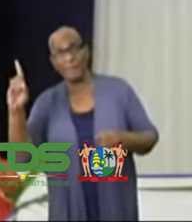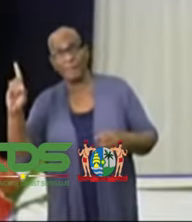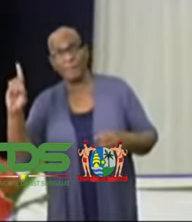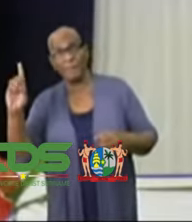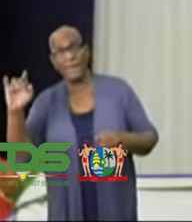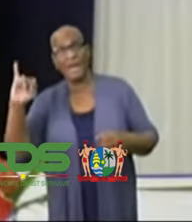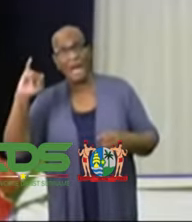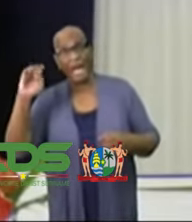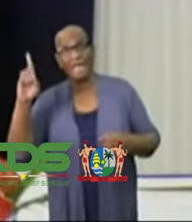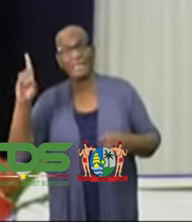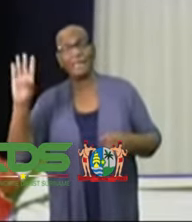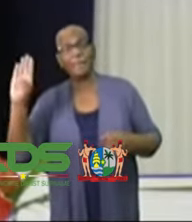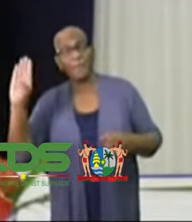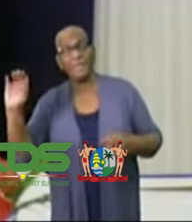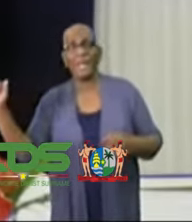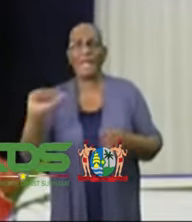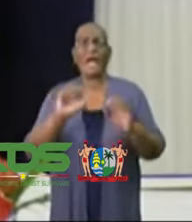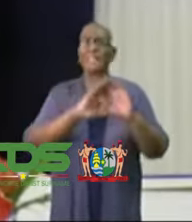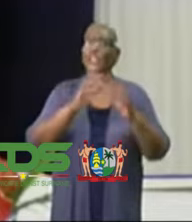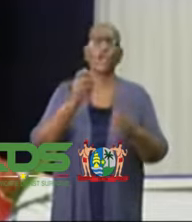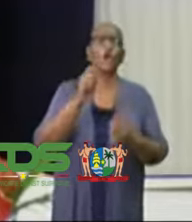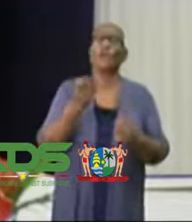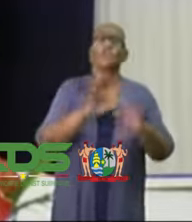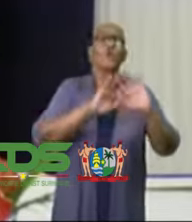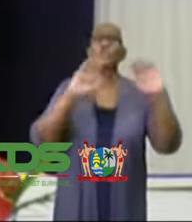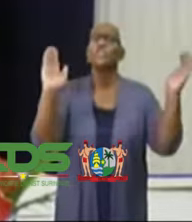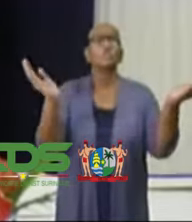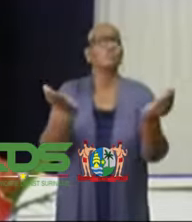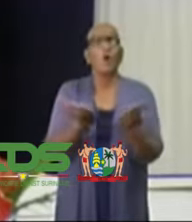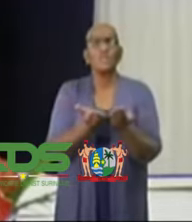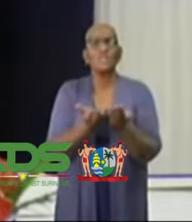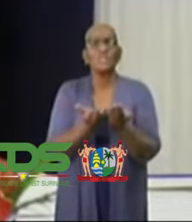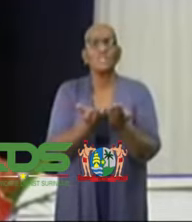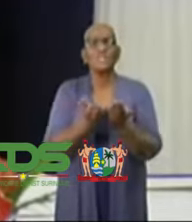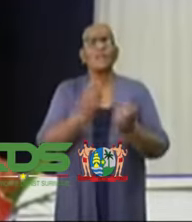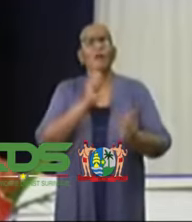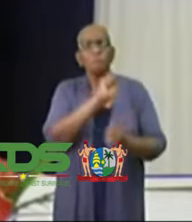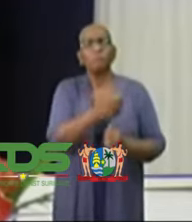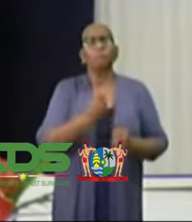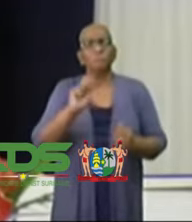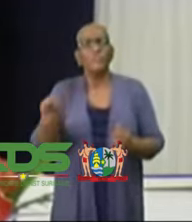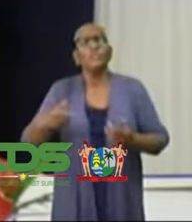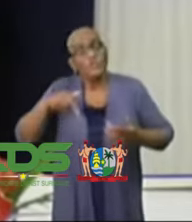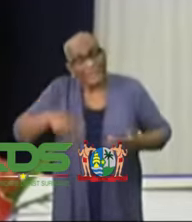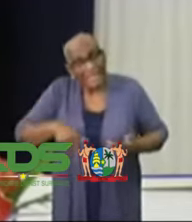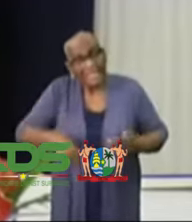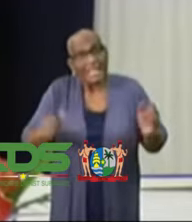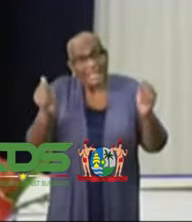projecten die door andere donoren en Wereldbank gefinancierd gaan worden, zodat dit jaar weer projecten gaan uitvoeren.